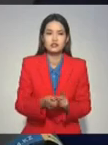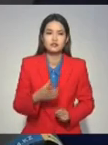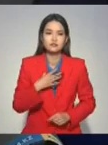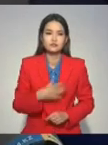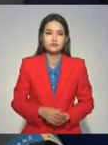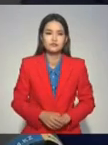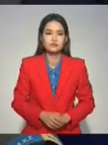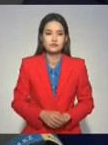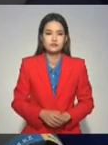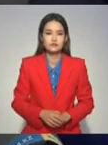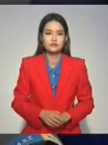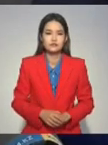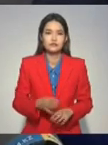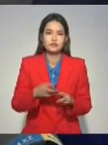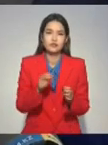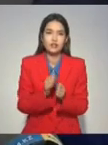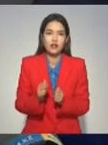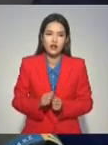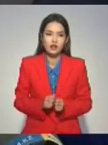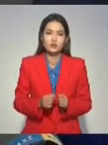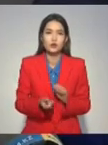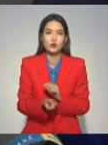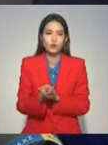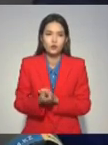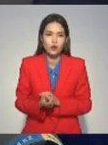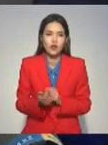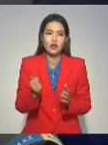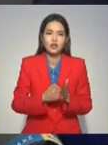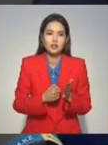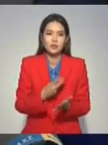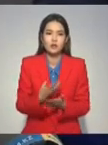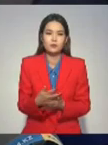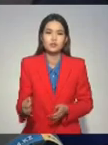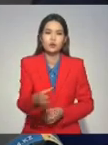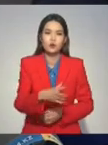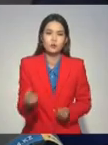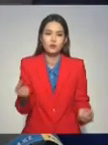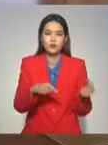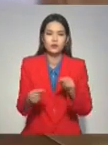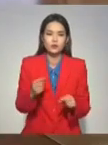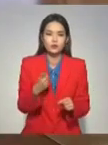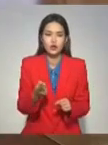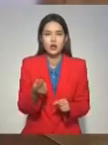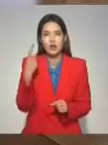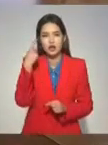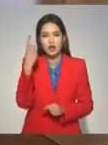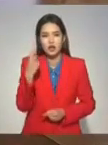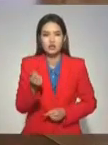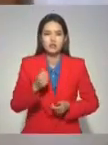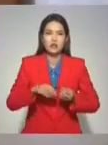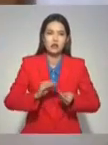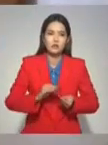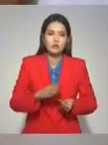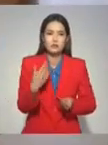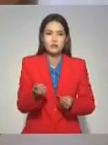Шаған өзендерінің деңгейі күннен күнге көтерілуде. Мысалы, өзім түнгі сағат бірде жаңа Дерковда қойған отметкамызға барып қарап кеттім.